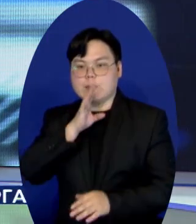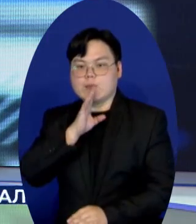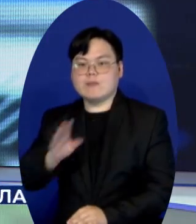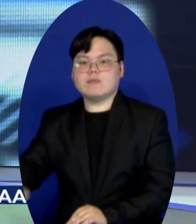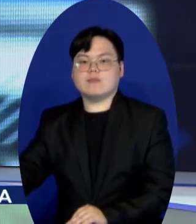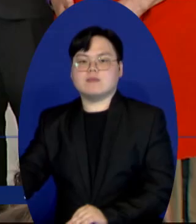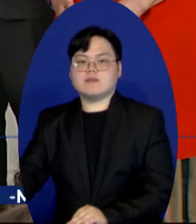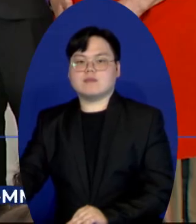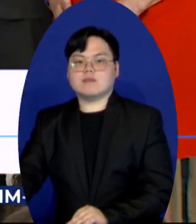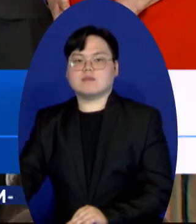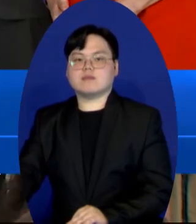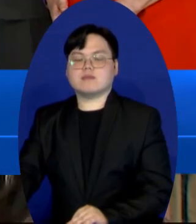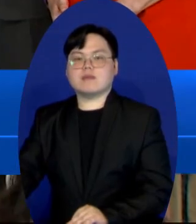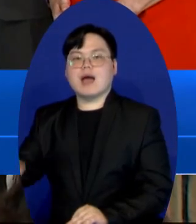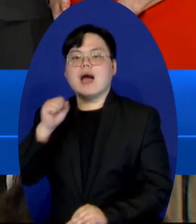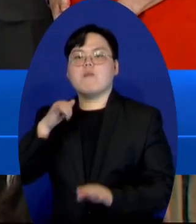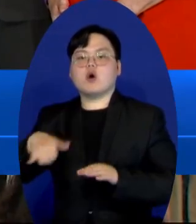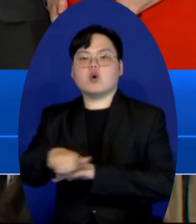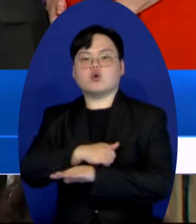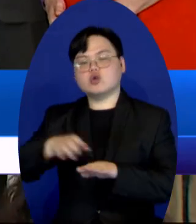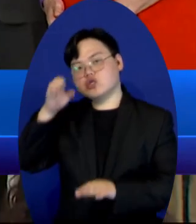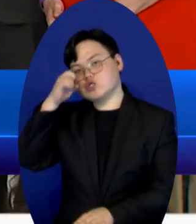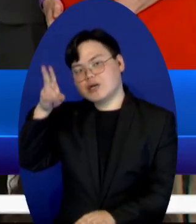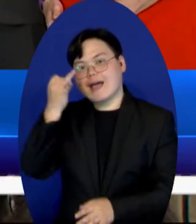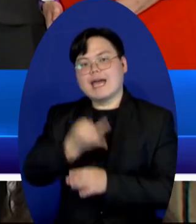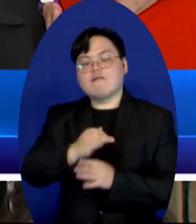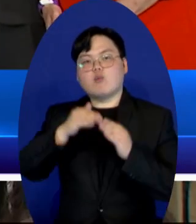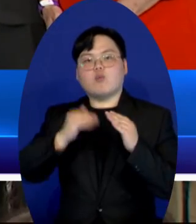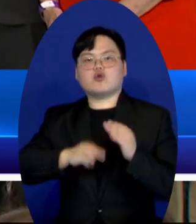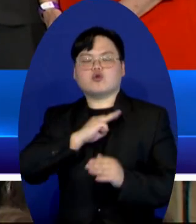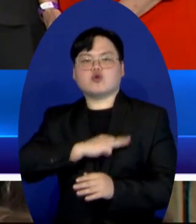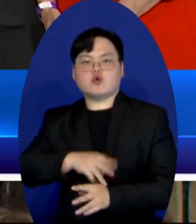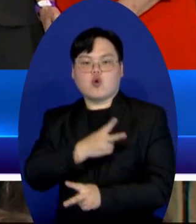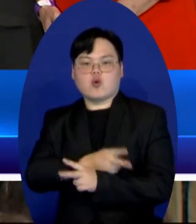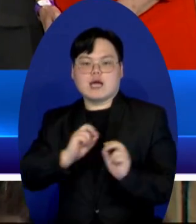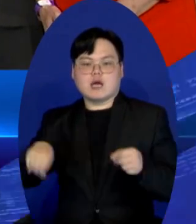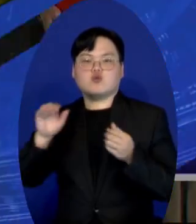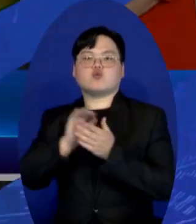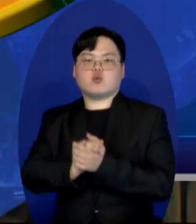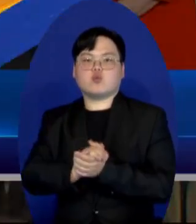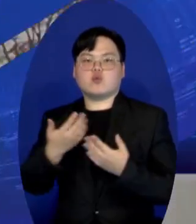болно. Америк нэгдсэн улсын ерөнхийлөгч инфляцийг бууруулахд чиглэсэн хуйлд гар үсэг зуржээ.